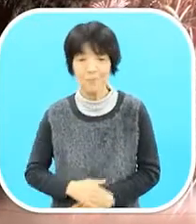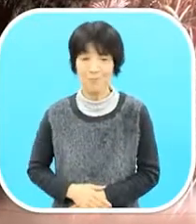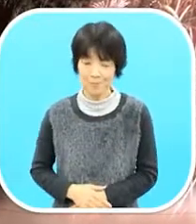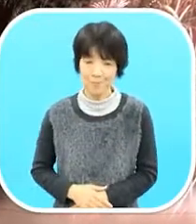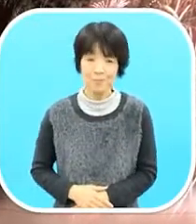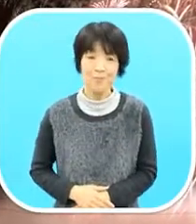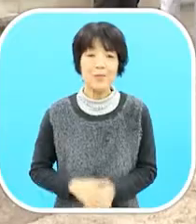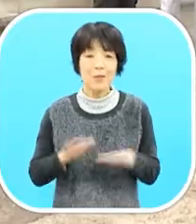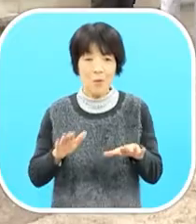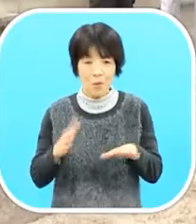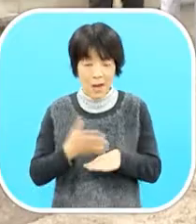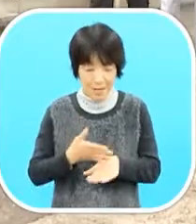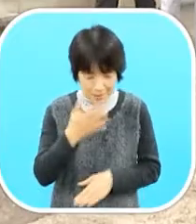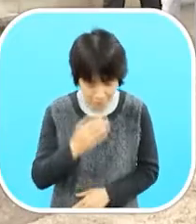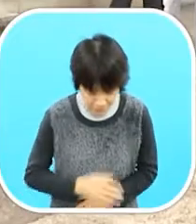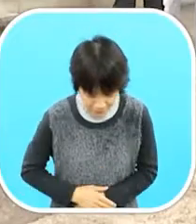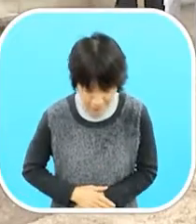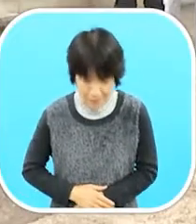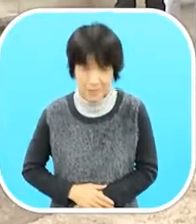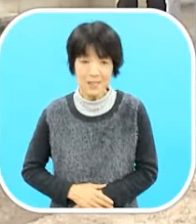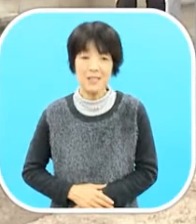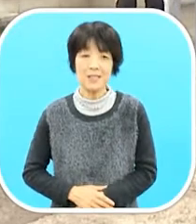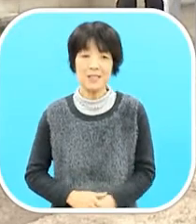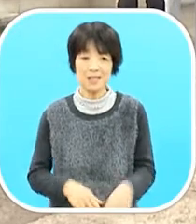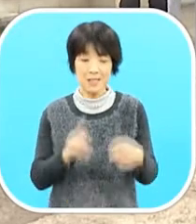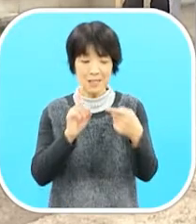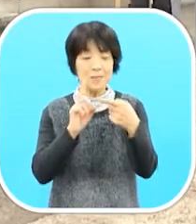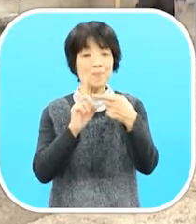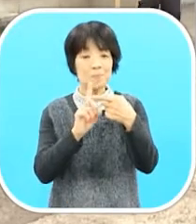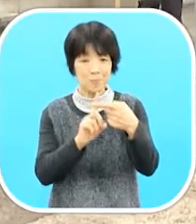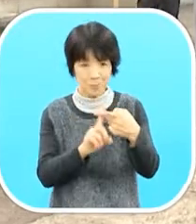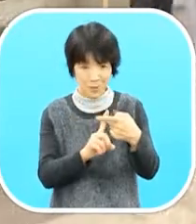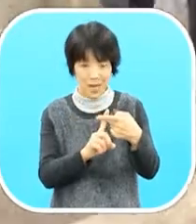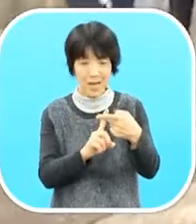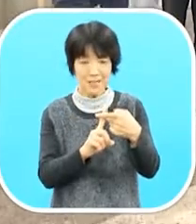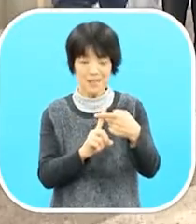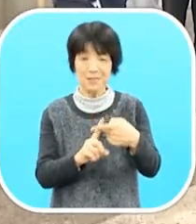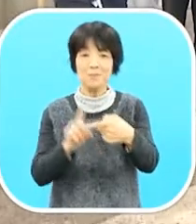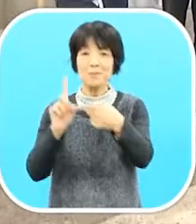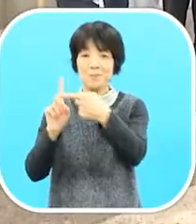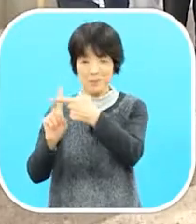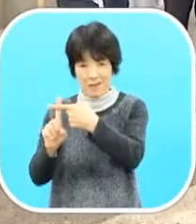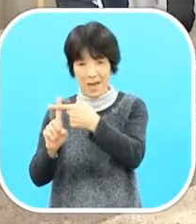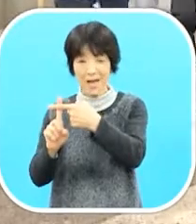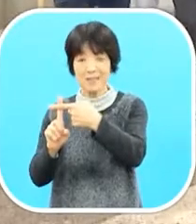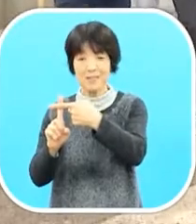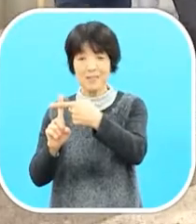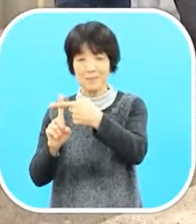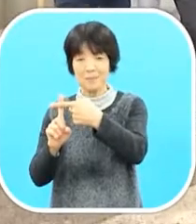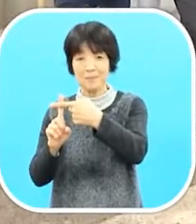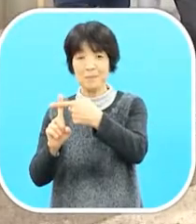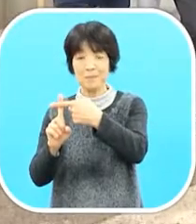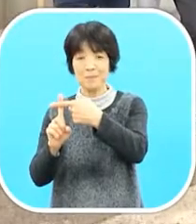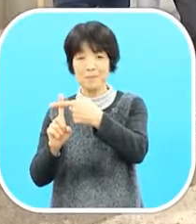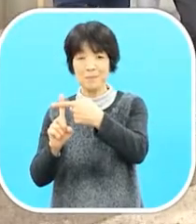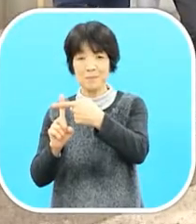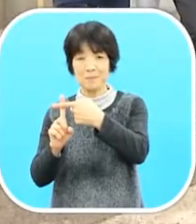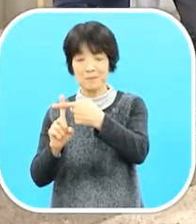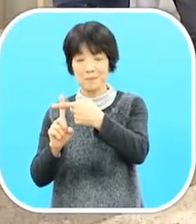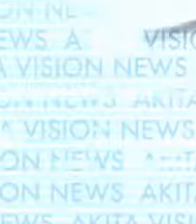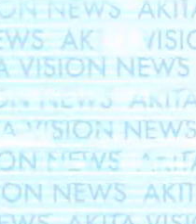火工業の皆さん、今日はどうもありがとうございます。プラス プラス